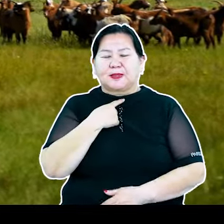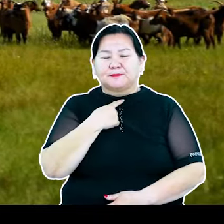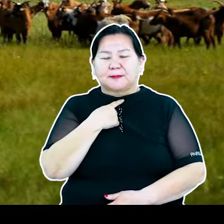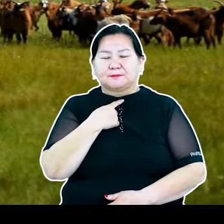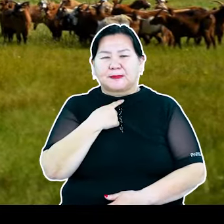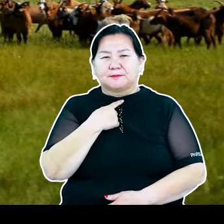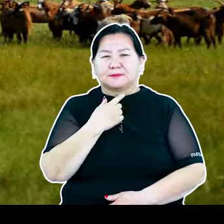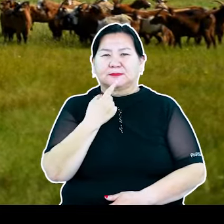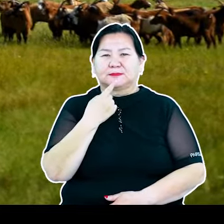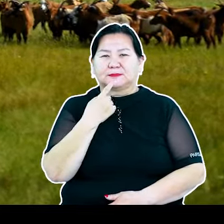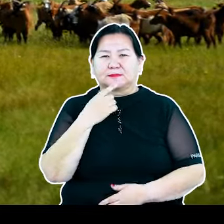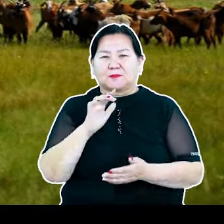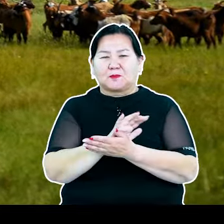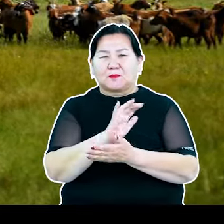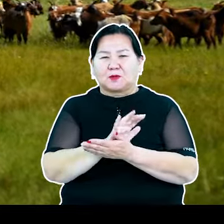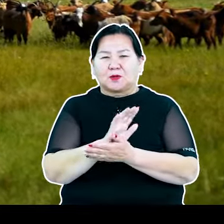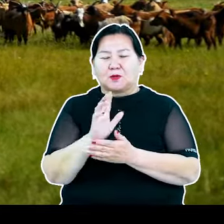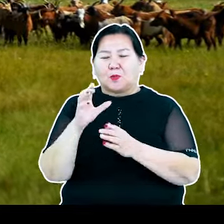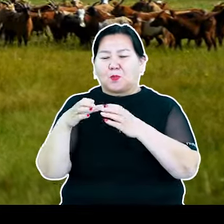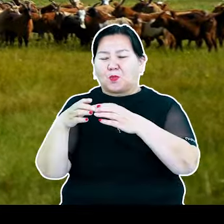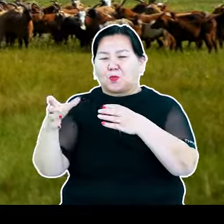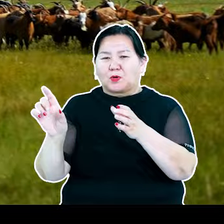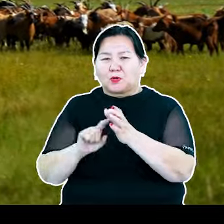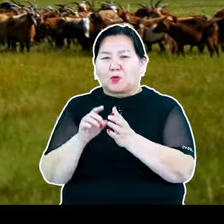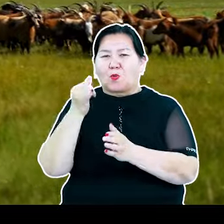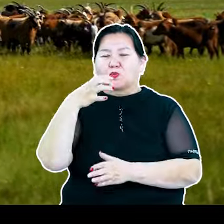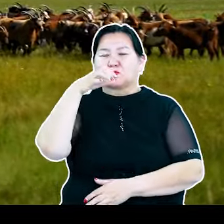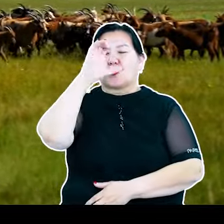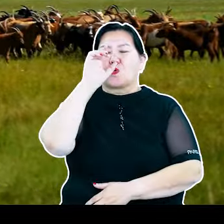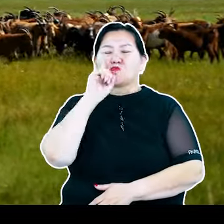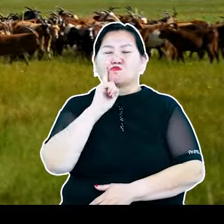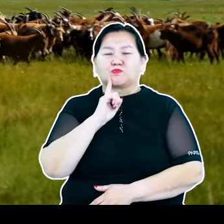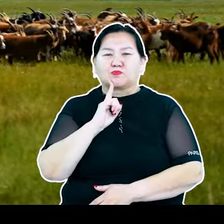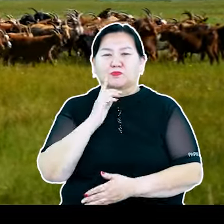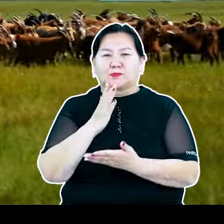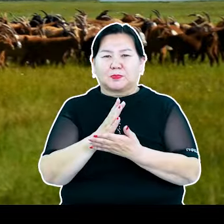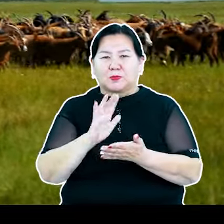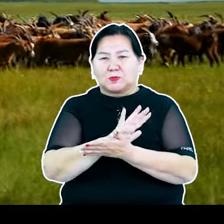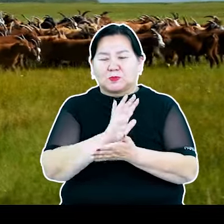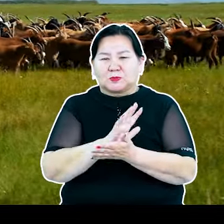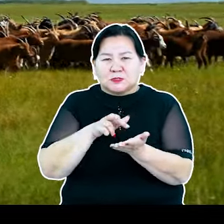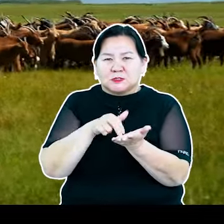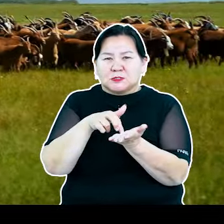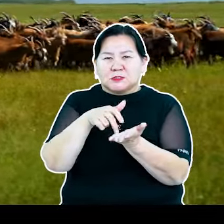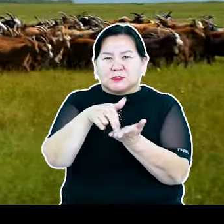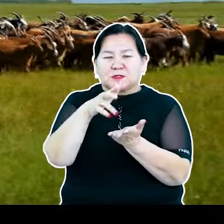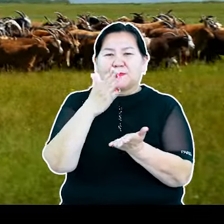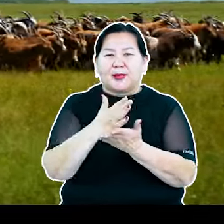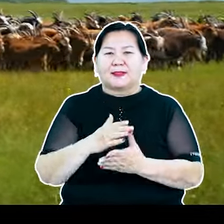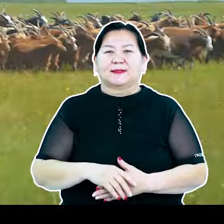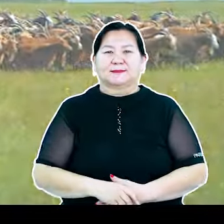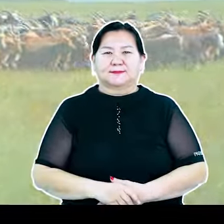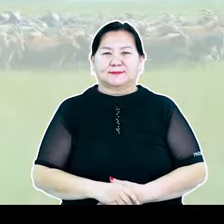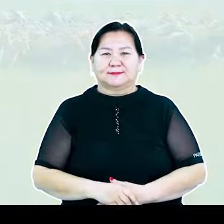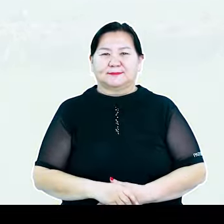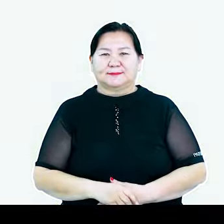ихээхэн цангасан бөгөөд хурдхан шиг л гол дээр очиж усуумаар санагдцгаач хурдан хурдан алхацгаана.